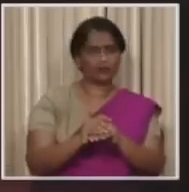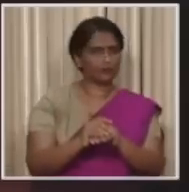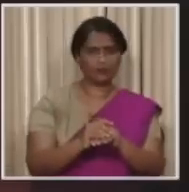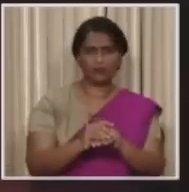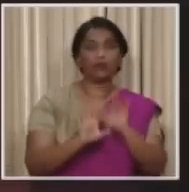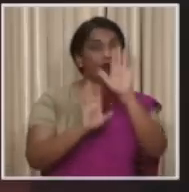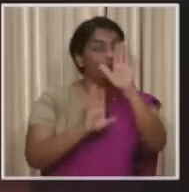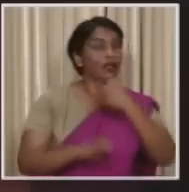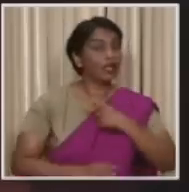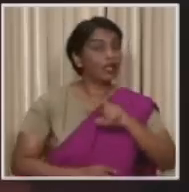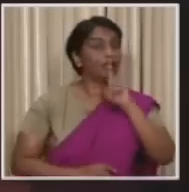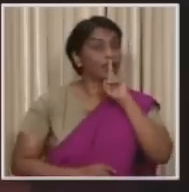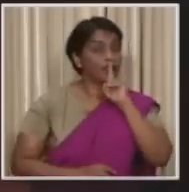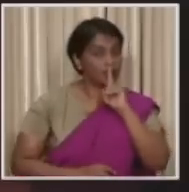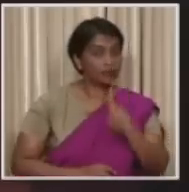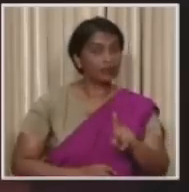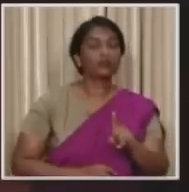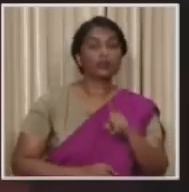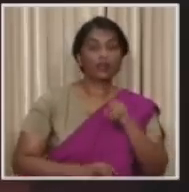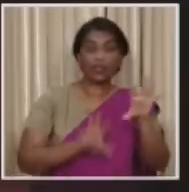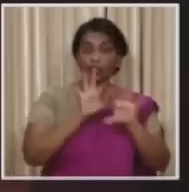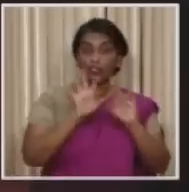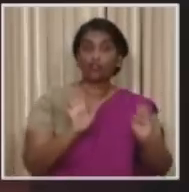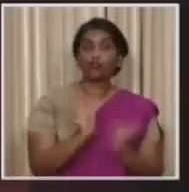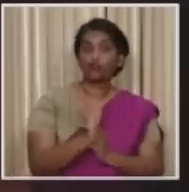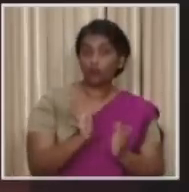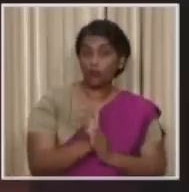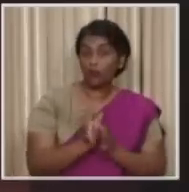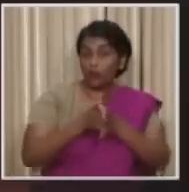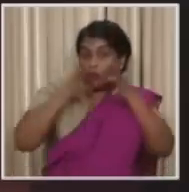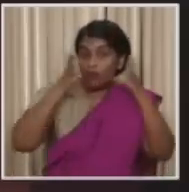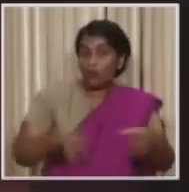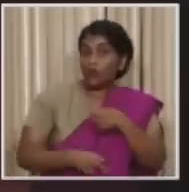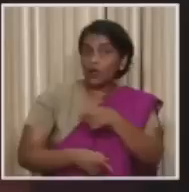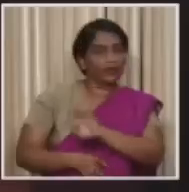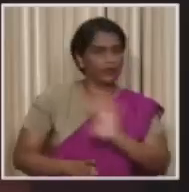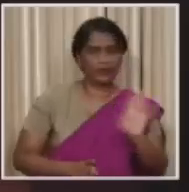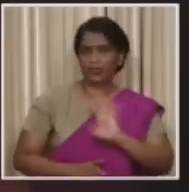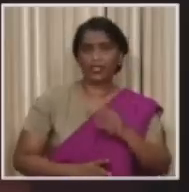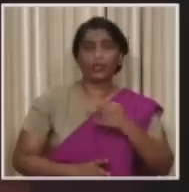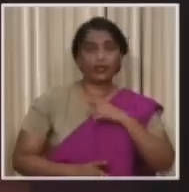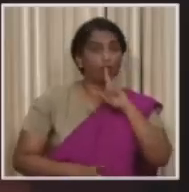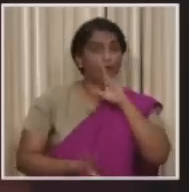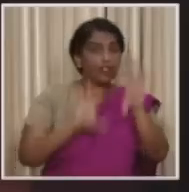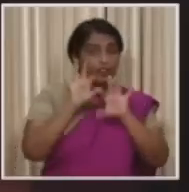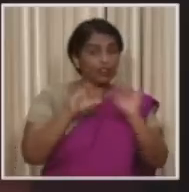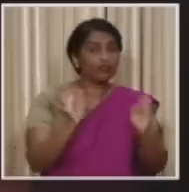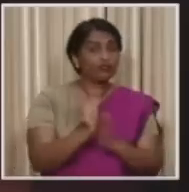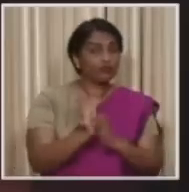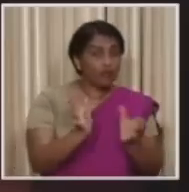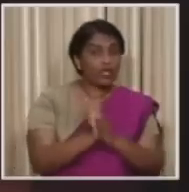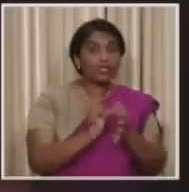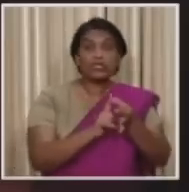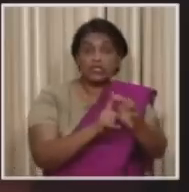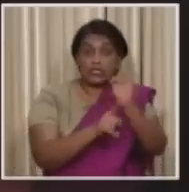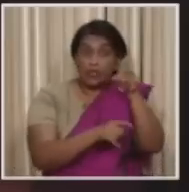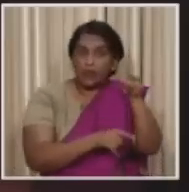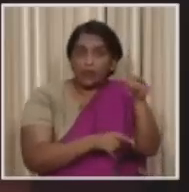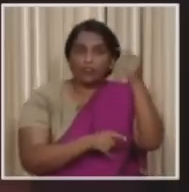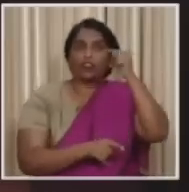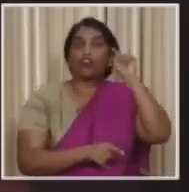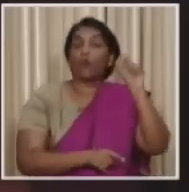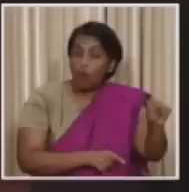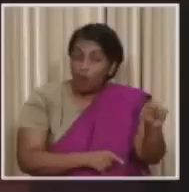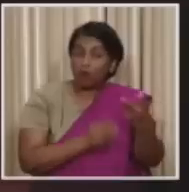මේ කතා කරන්නේ සිලෙක්ට් කමිටියේගේ බහුතරය ගැන නෙමෙයි. මම මේ කතා කරන්නේ සිලෙක්ට් කමිටියේගේ සභාපති ධූරයේ යන්නට